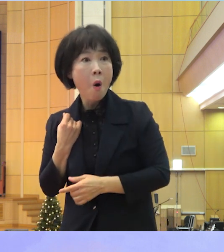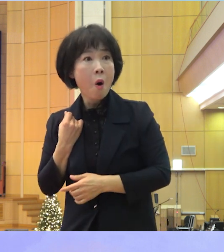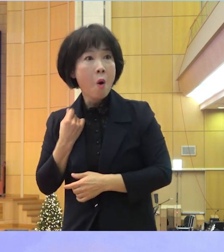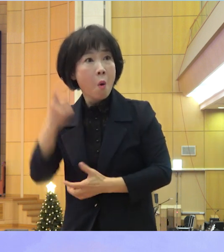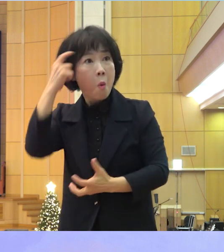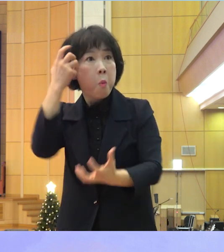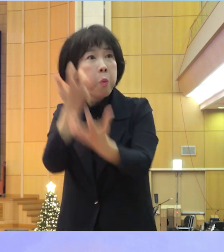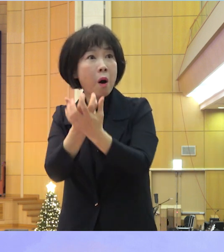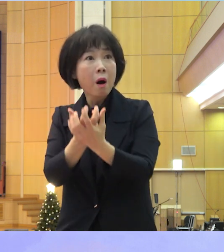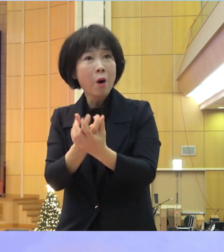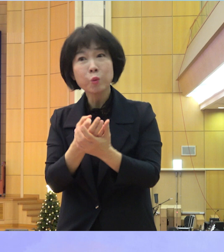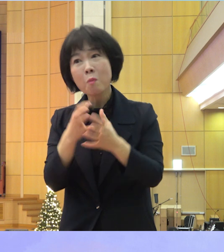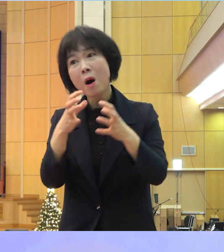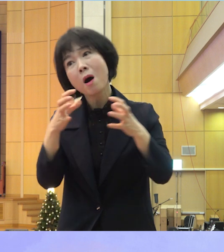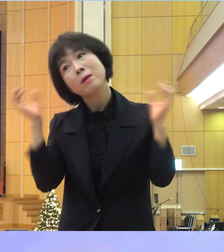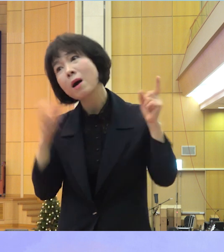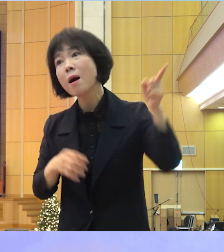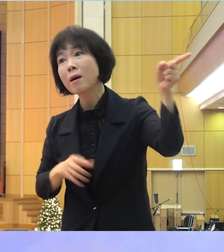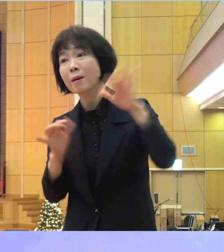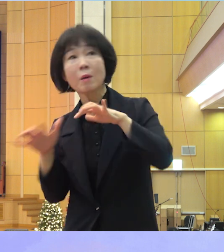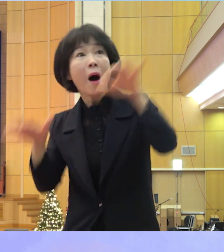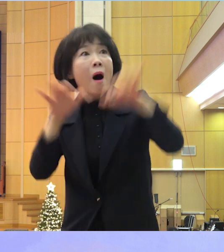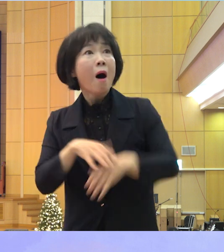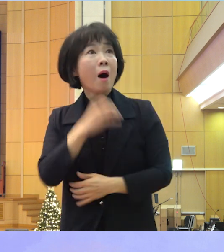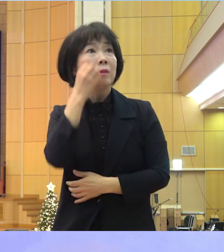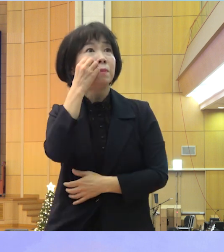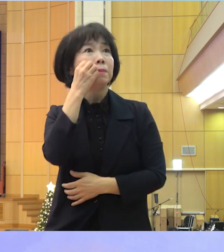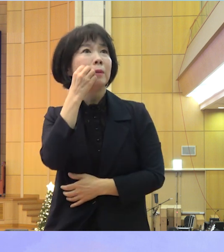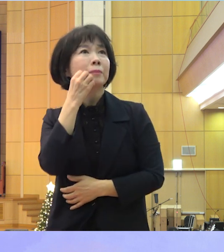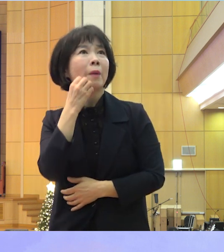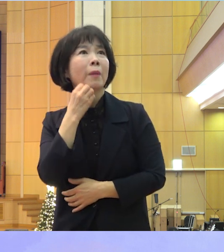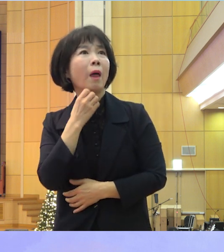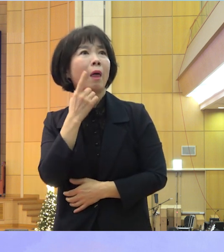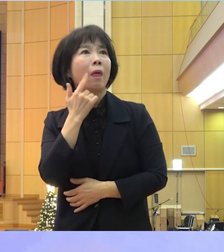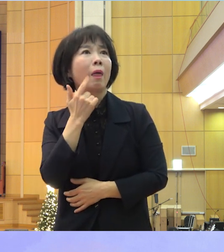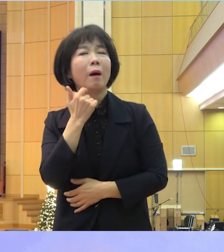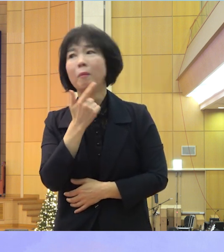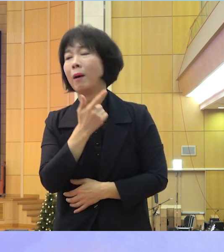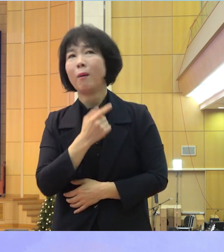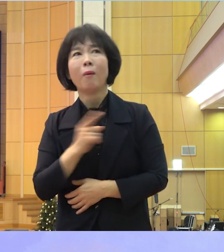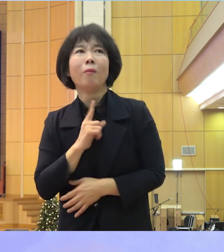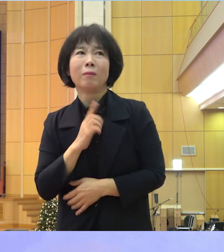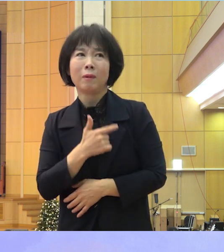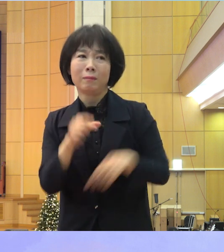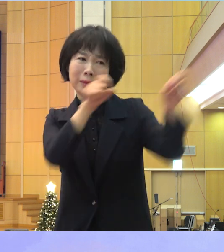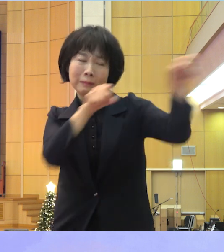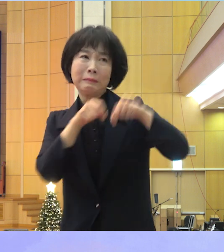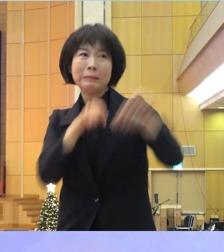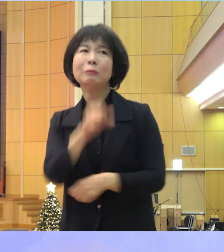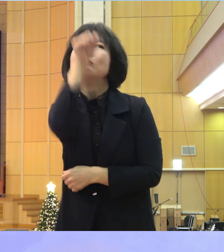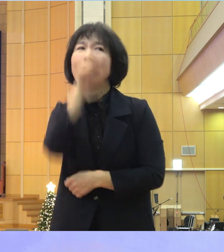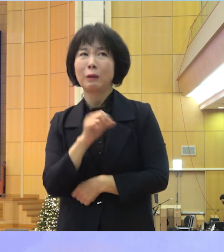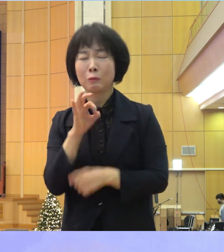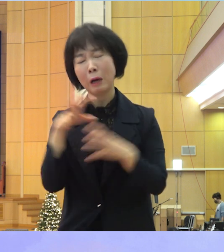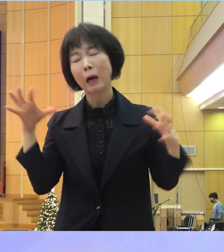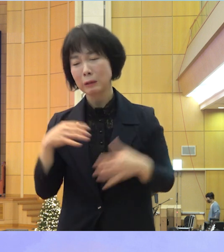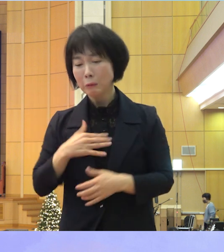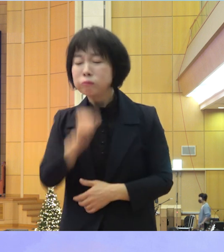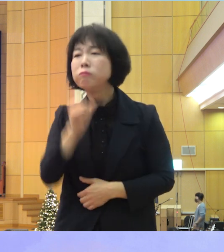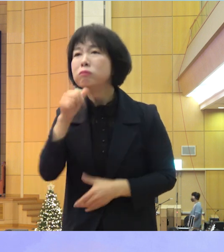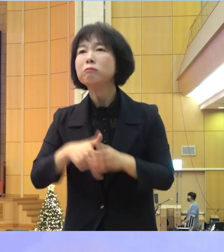이렇게 욥이라는 사람이 사람들이 전부 다 우러러보고 사람들이 부러워할 만한